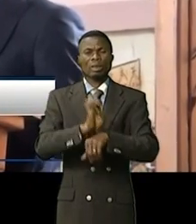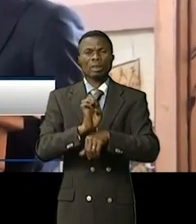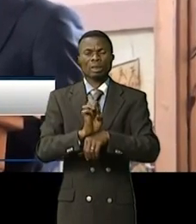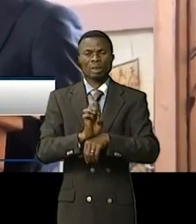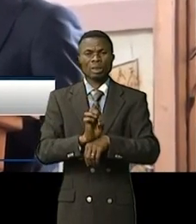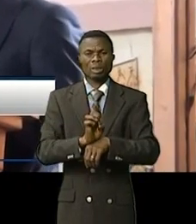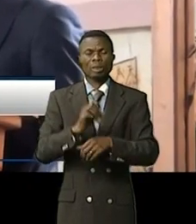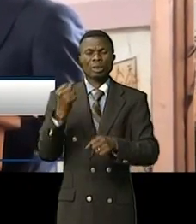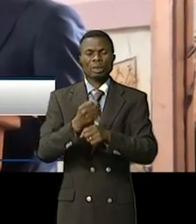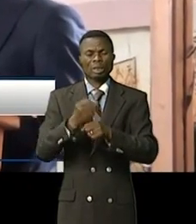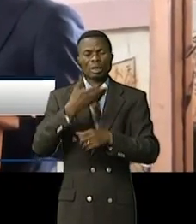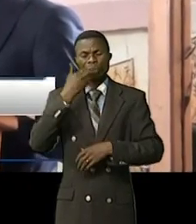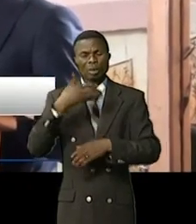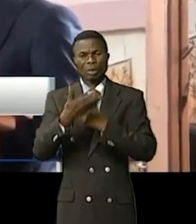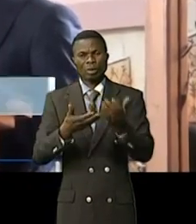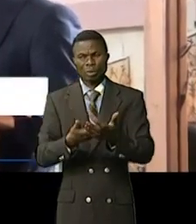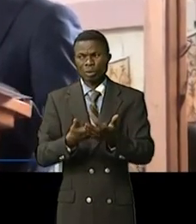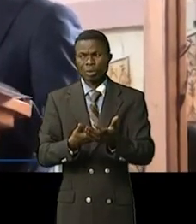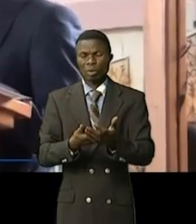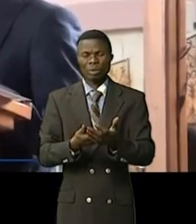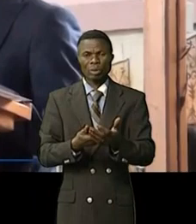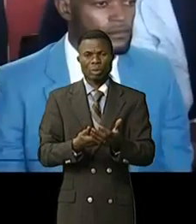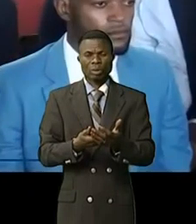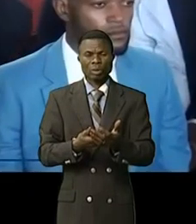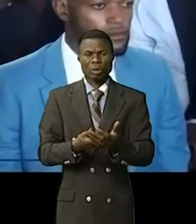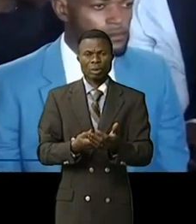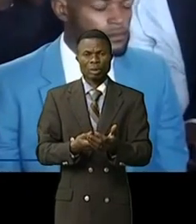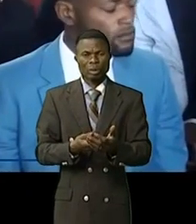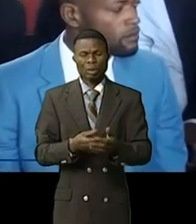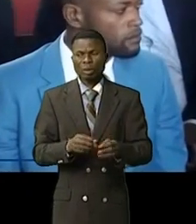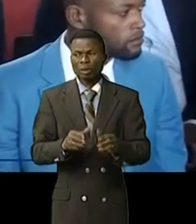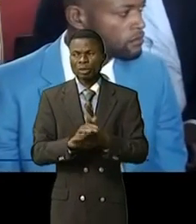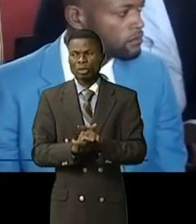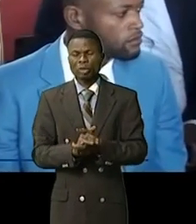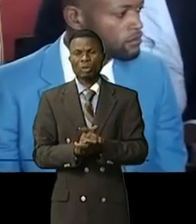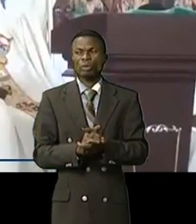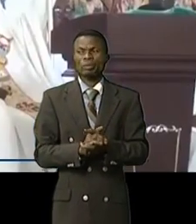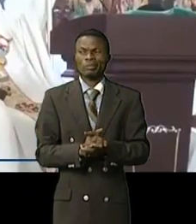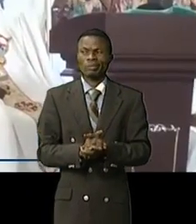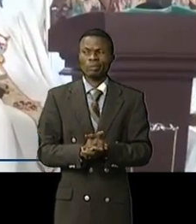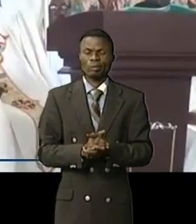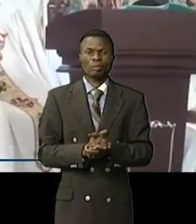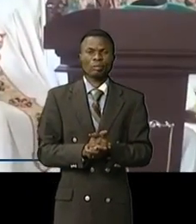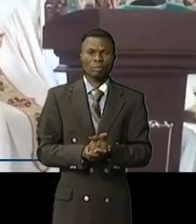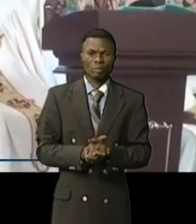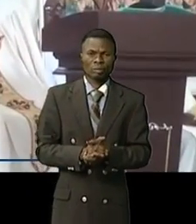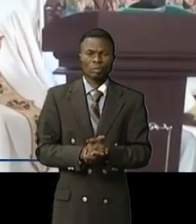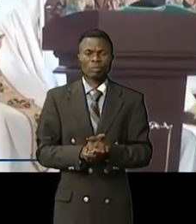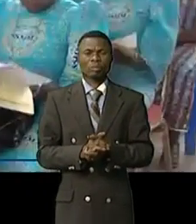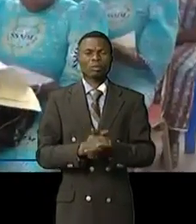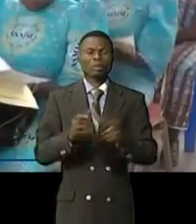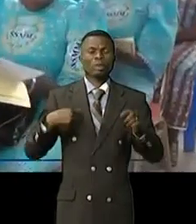ses œuvres sociales, d'autant plus que son excellence est terminante de la République de l'Islande de